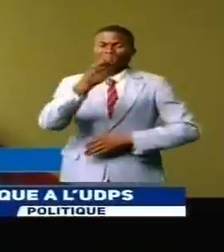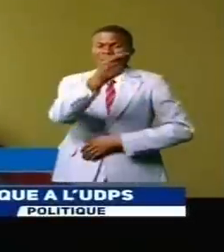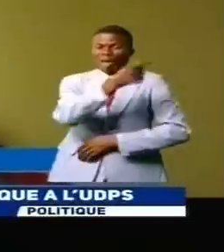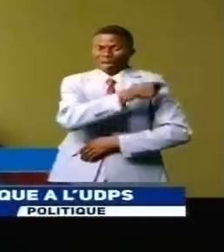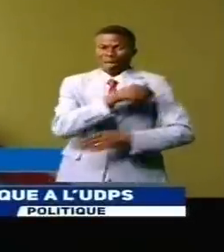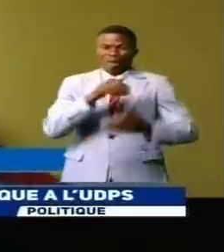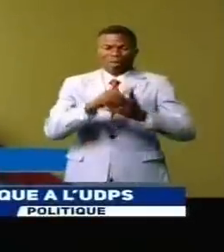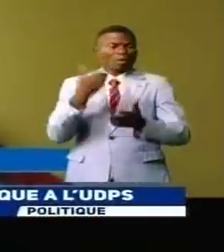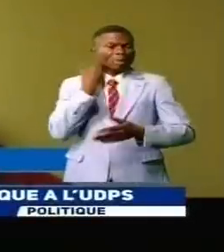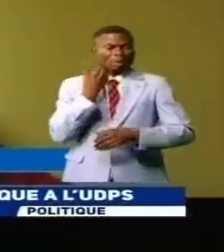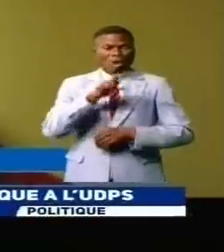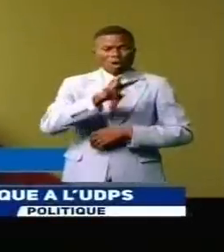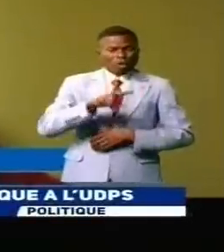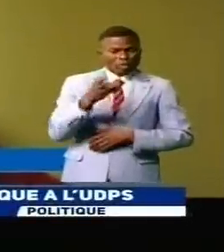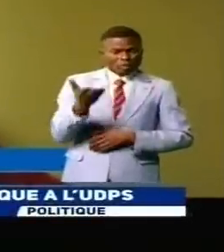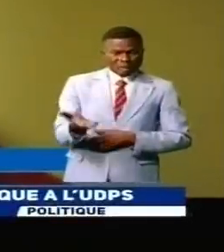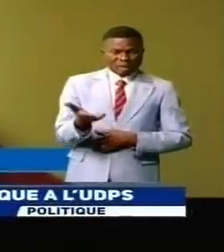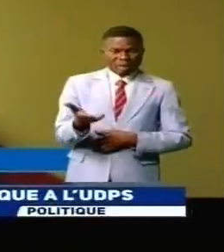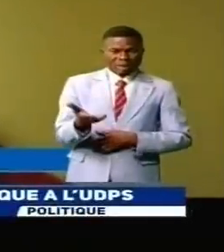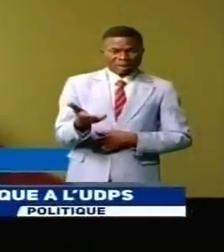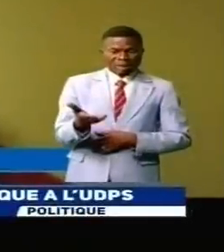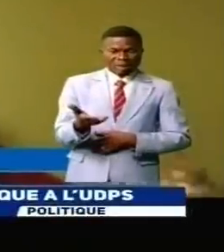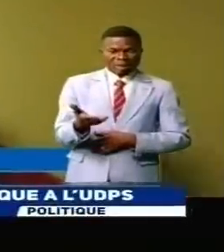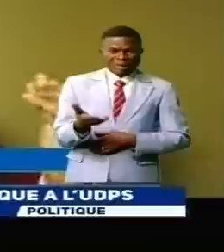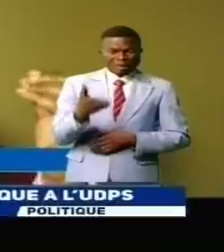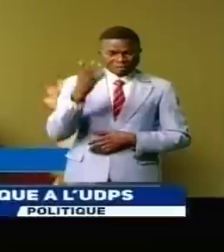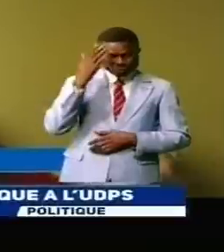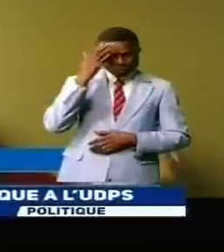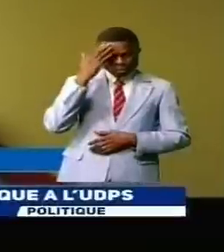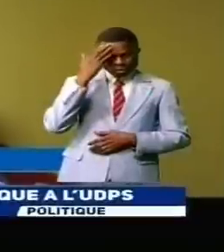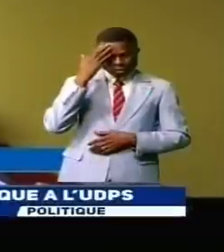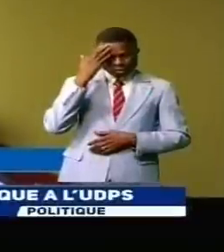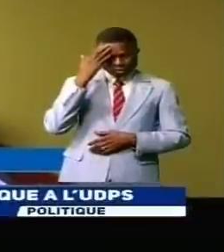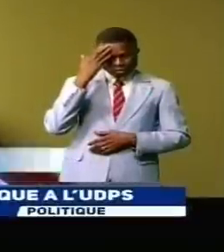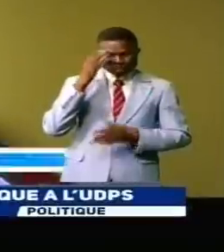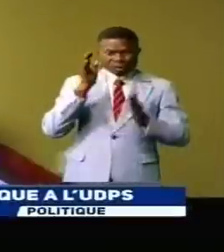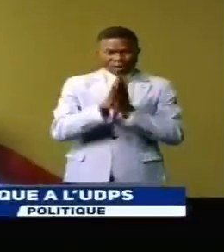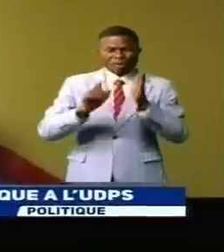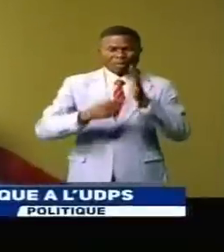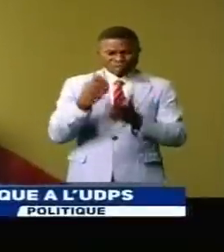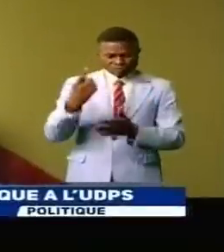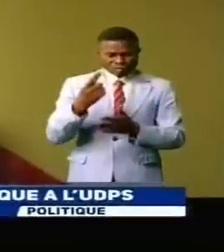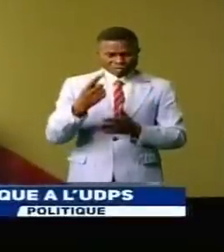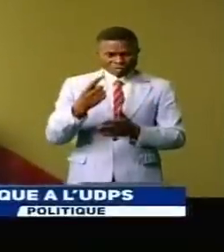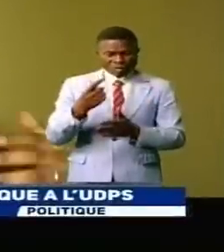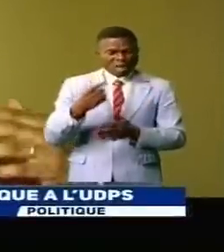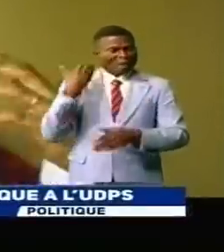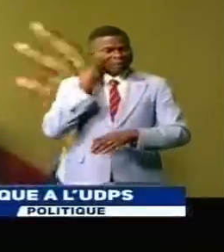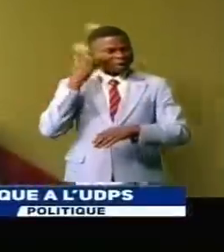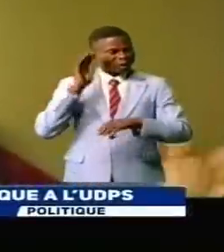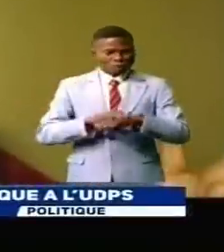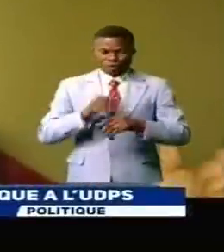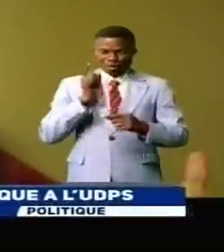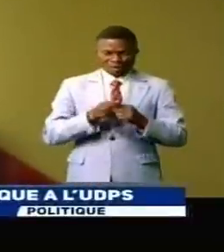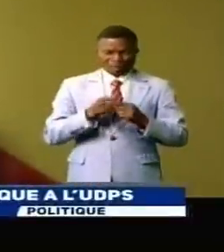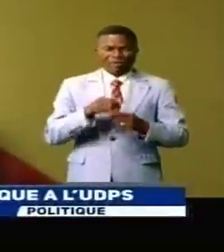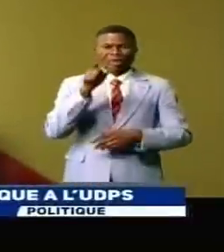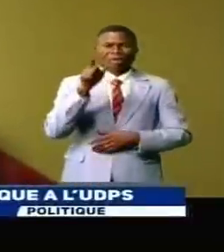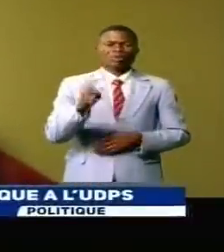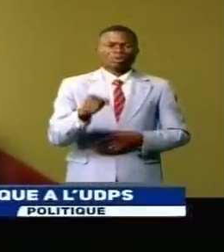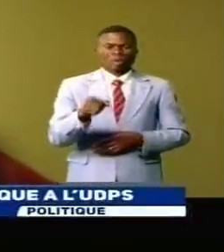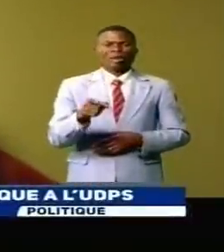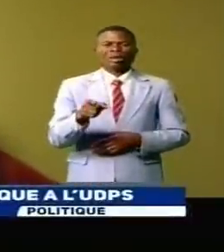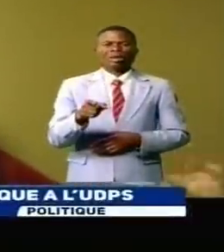contre la COVID-19, on a 10 fois moins de risques de pouvoir refaire la